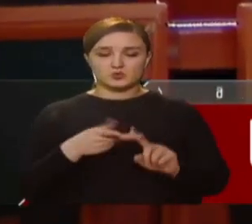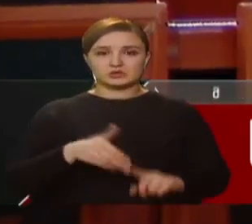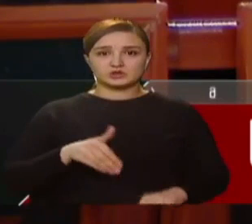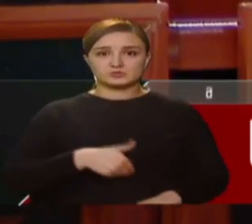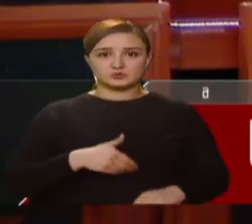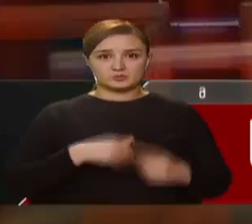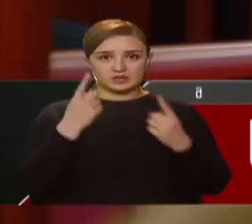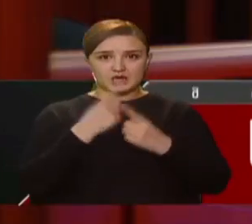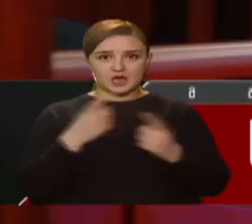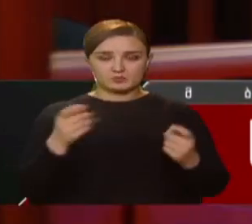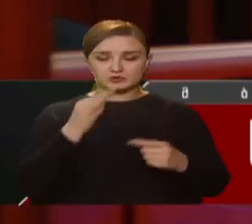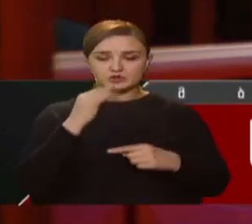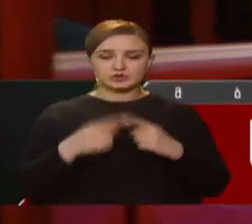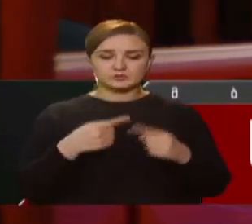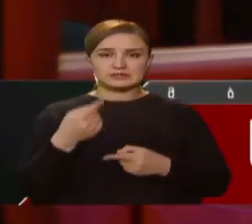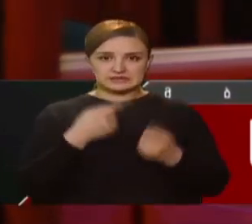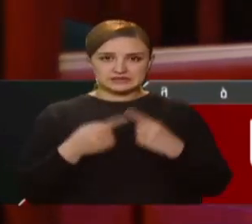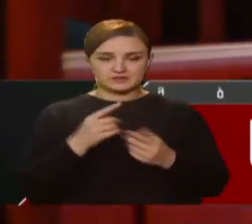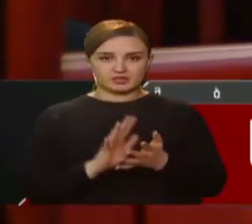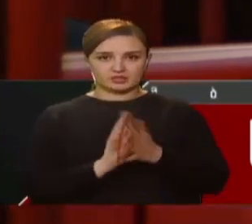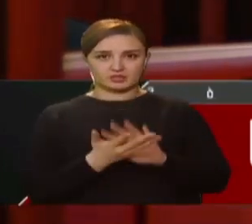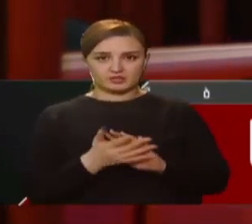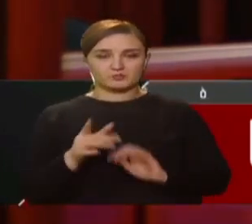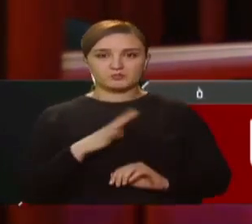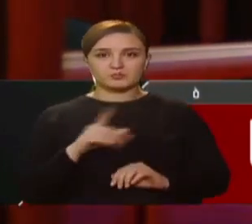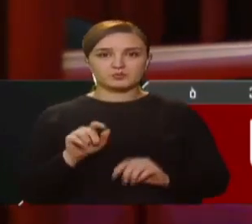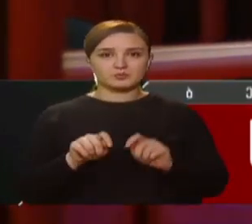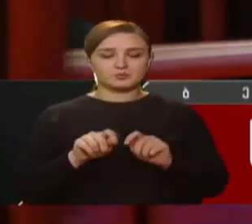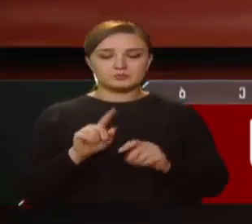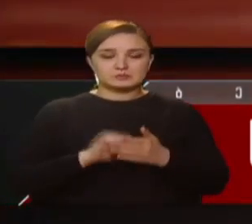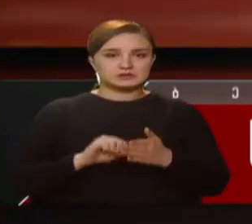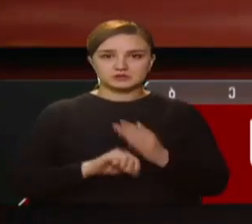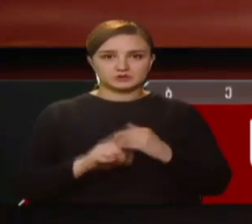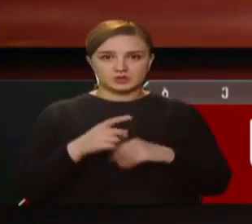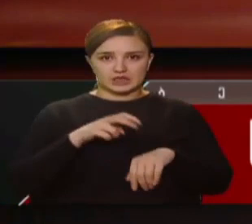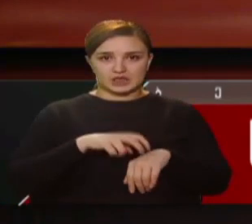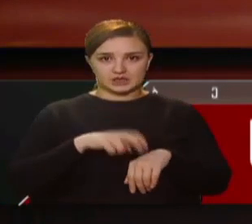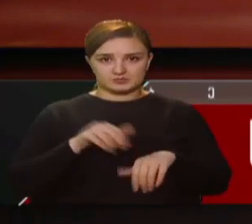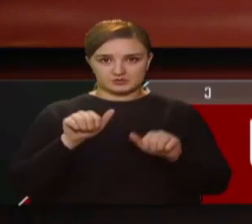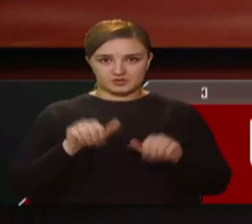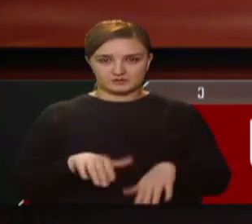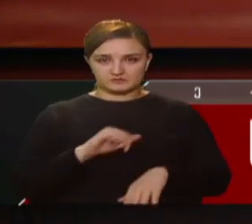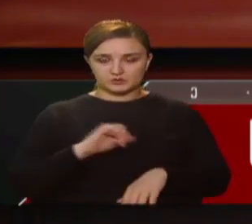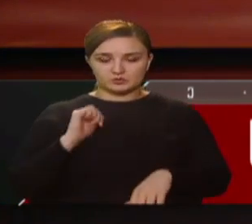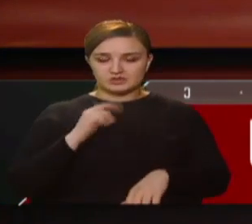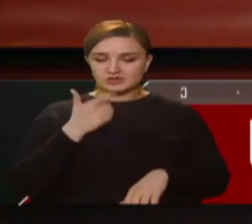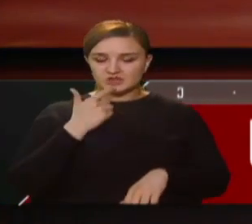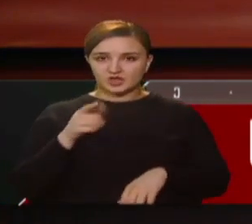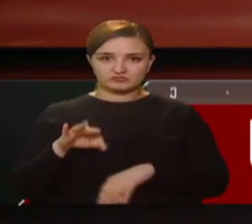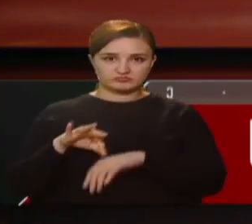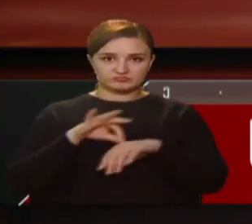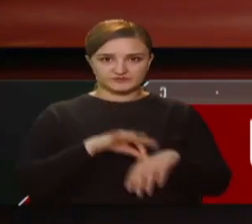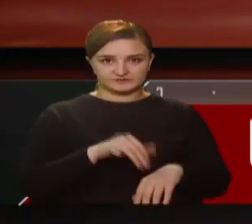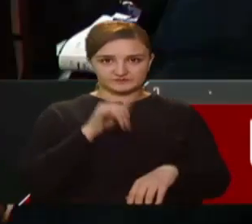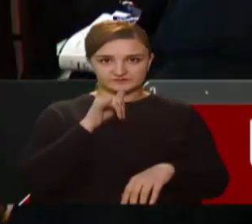შიმშილობის გამოცხადებას და შემდეგ ისევ პოზიციის შეცვლას წინ უძღოდა პროცესი, რომელზეც ექიმის გადაწყვეტილებით მიხეილ სააკაშვილის ტრანსპორტირება ვერ